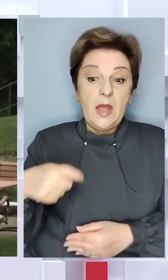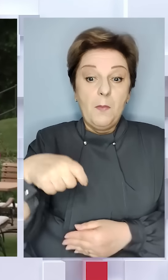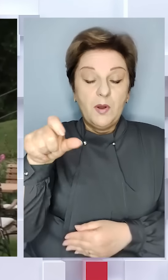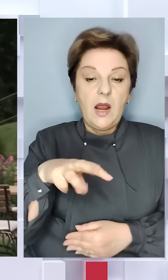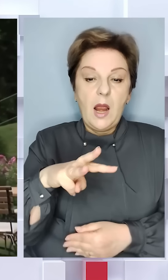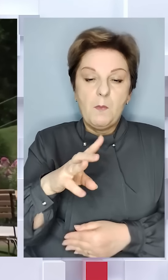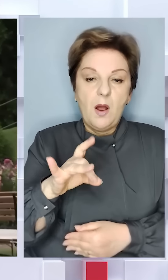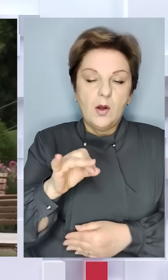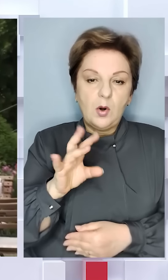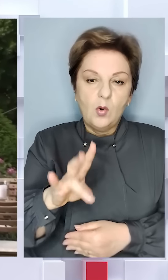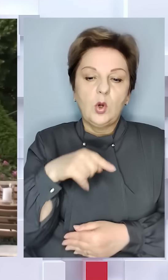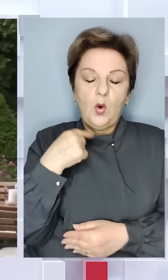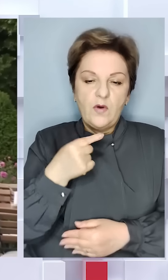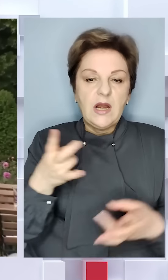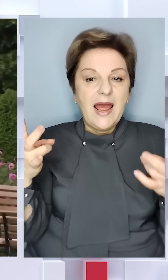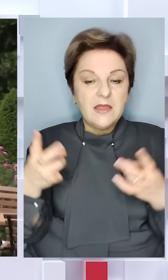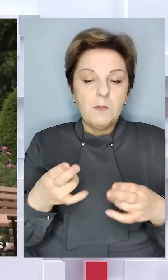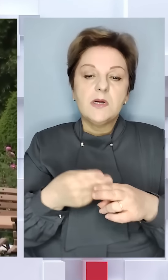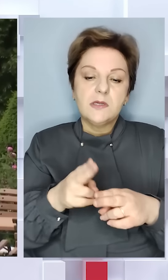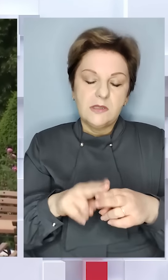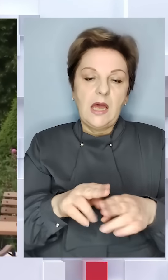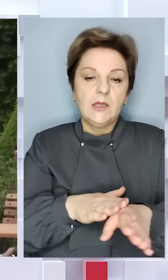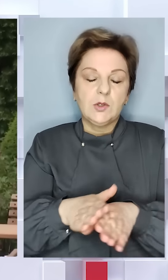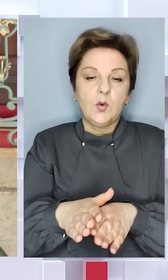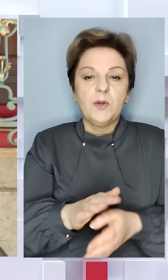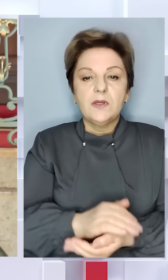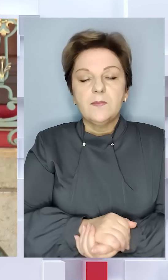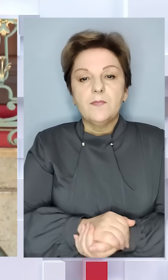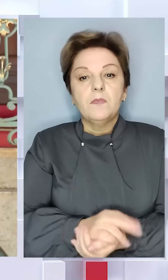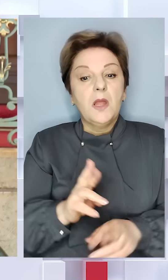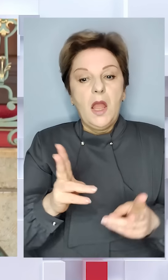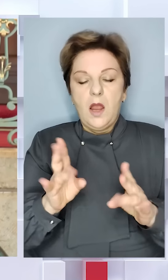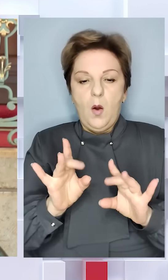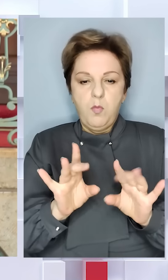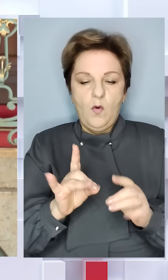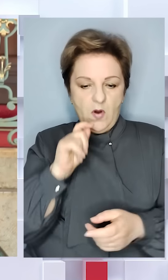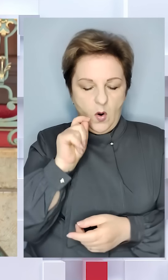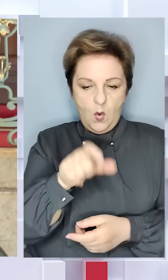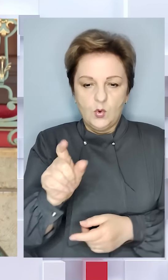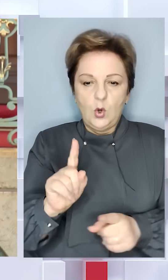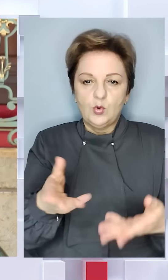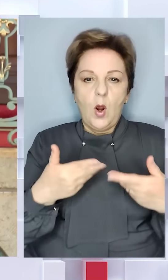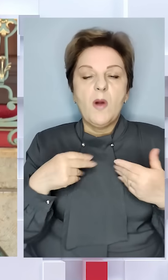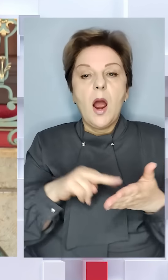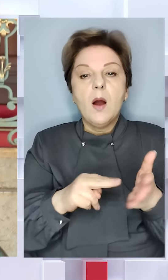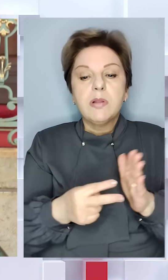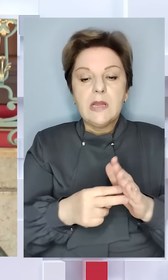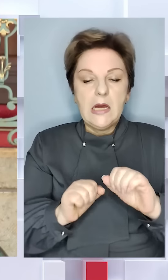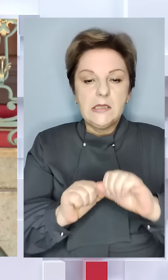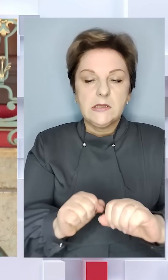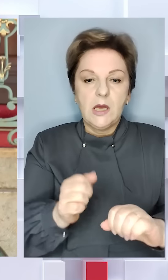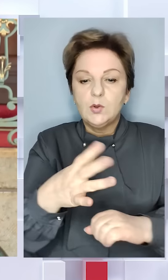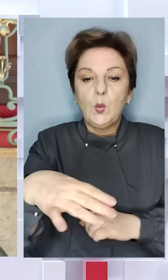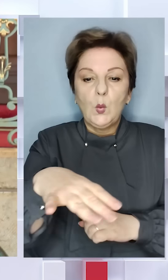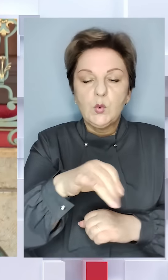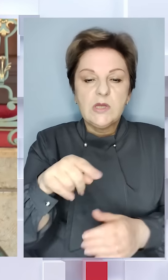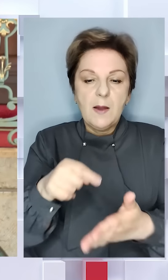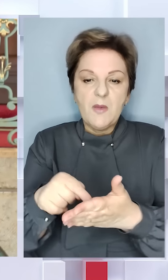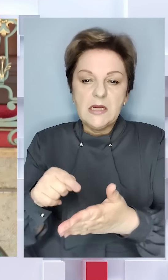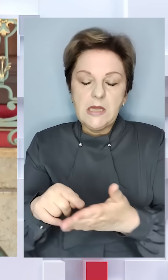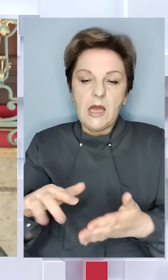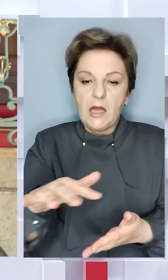президент Макрон говорить про необхідність це зробити. Як ми пояснимо українцям, що ми плануємо захищати усі ці